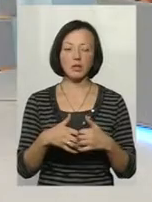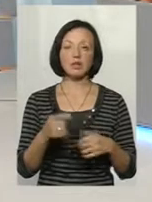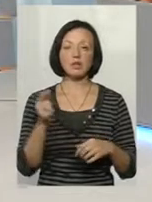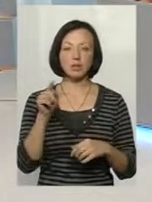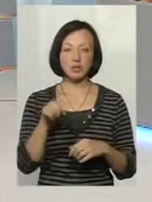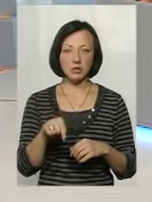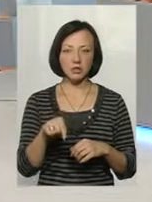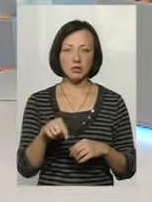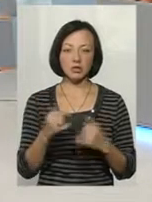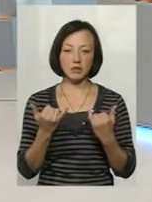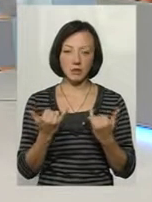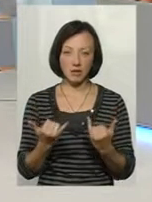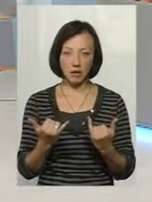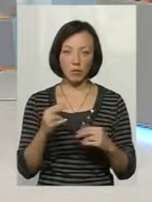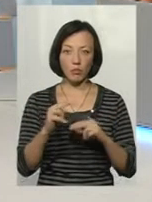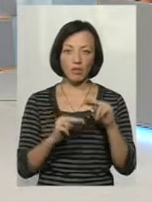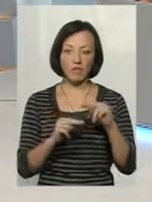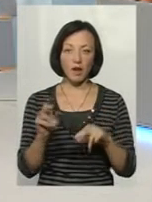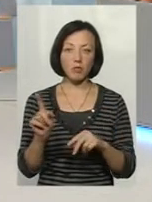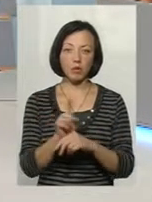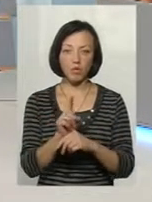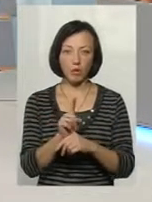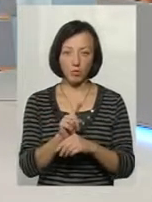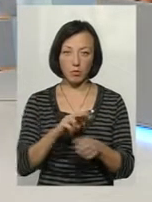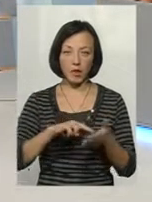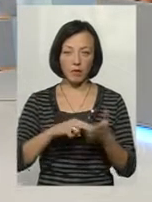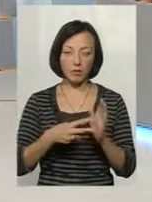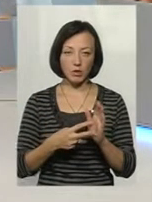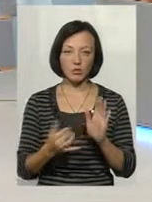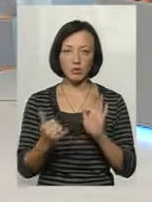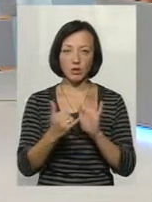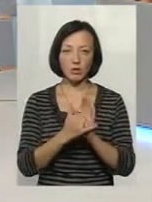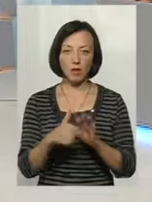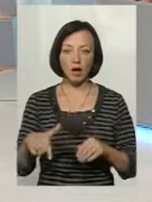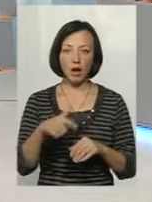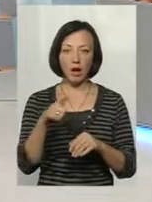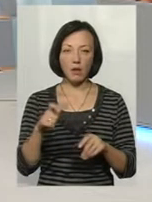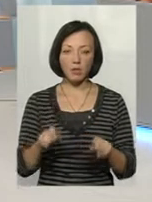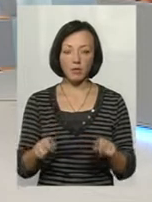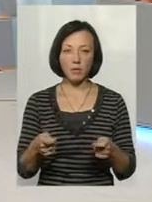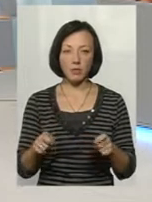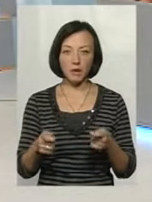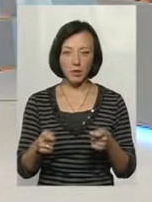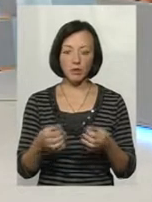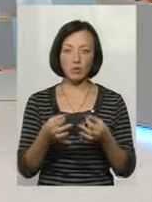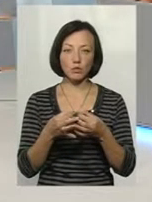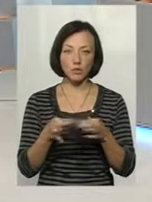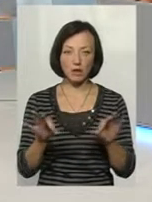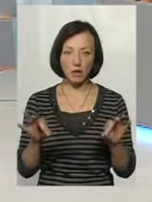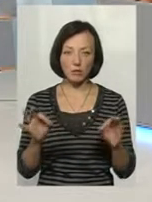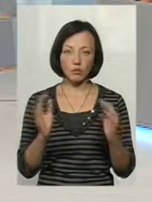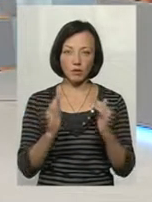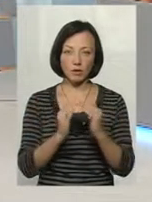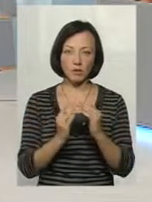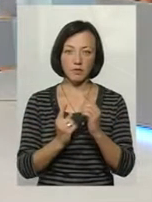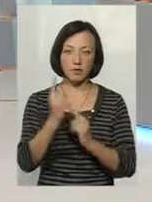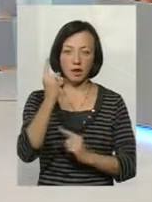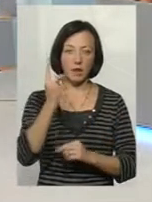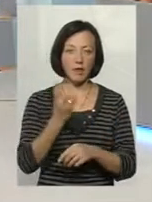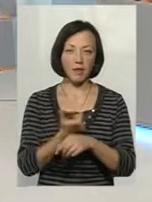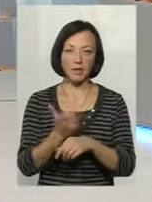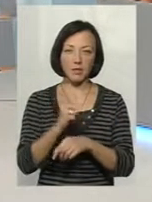Значить, діючими будівельними нормами передбачено, що встановлення газових плит допускається в будівлях висотою